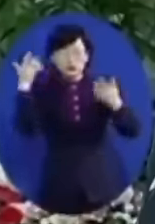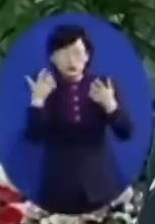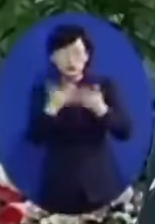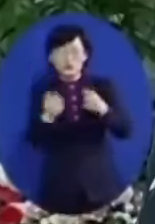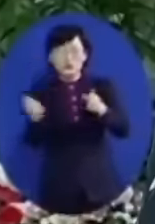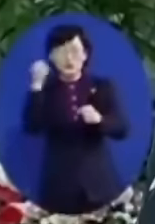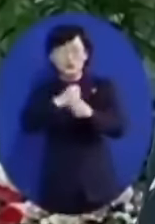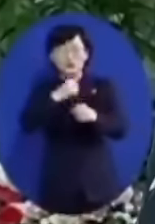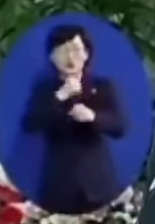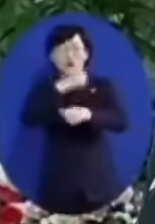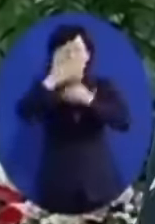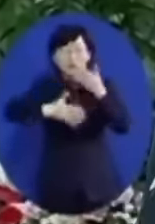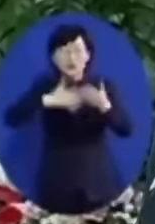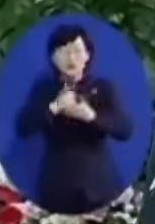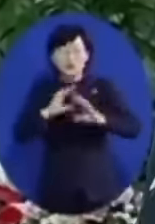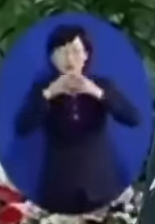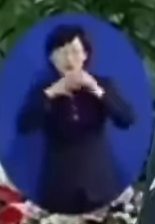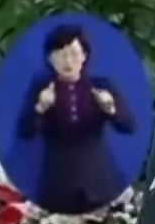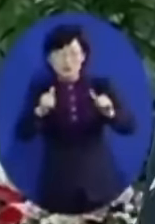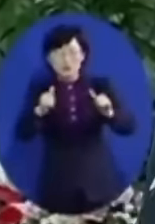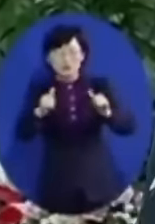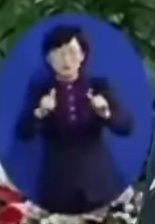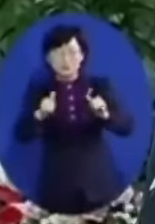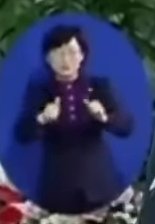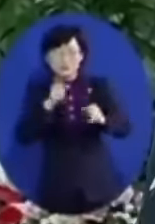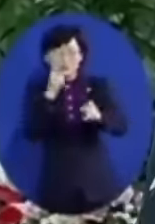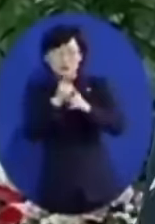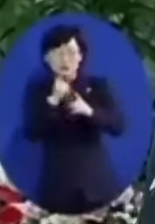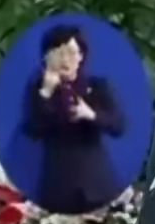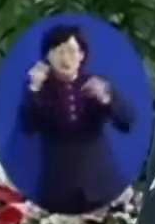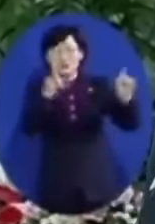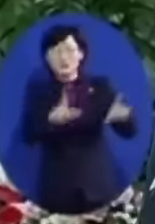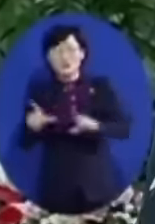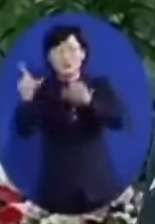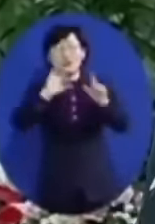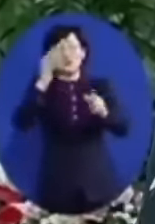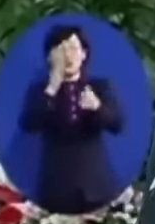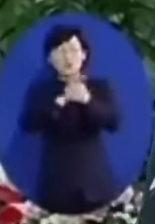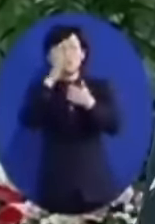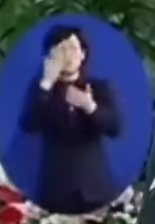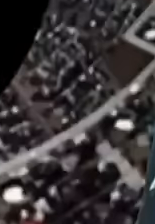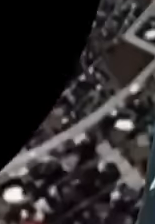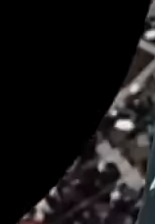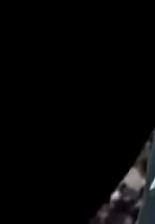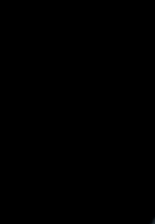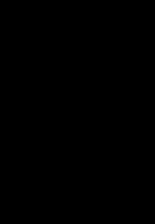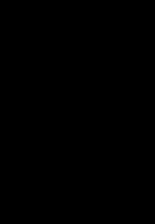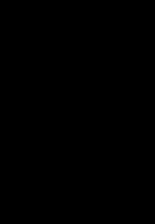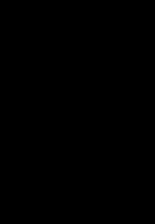회복해서 하나님의 백성으로서 승리한 삶을 살게 도와주시옵소서. 예수님 이름으로 기도.